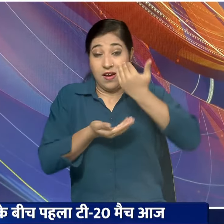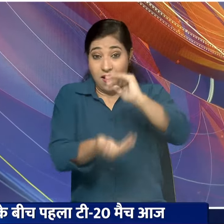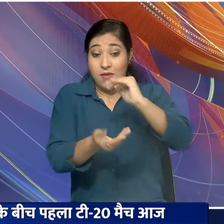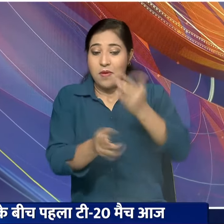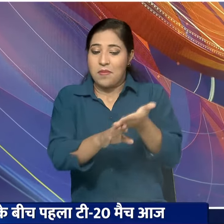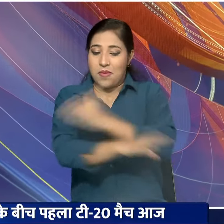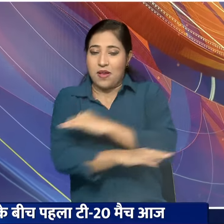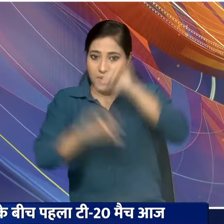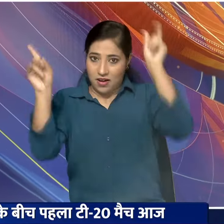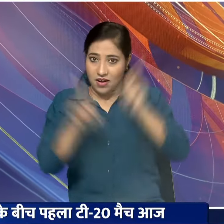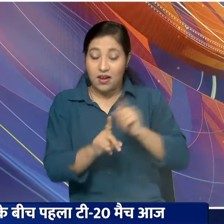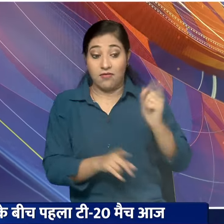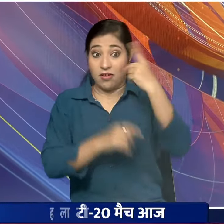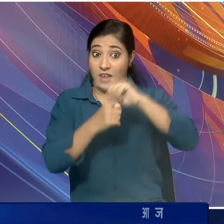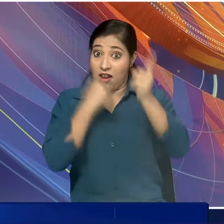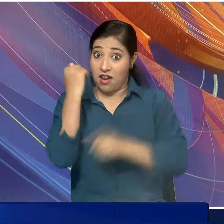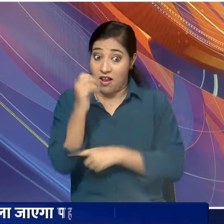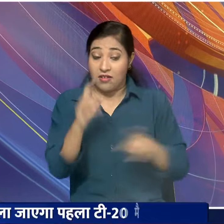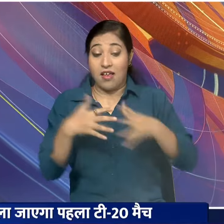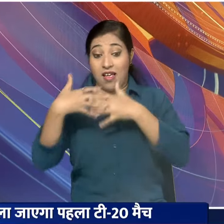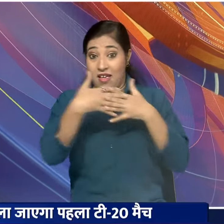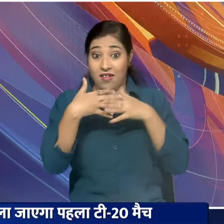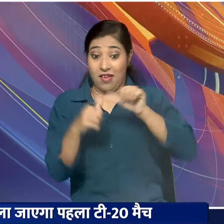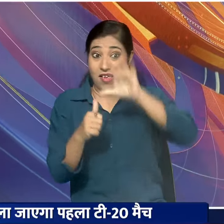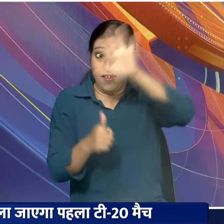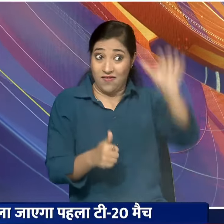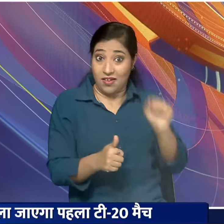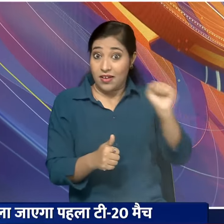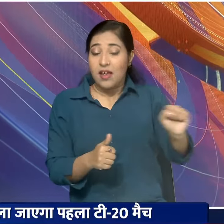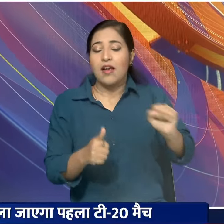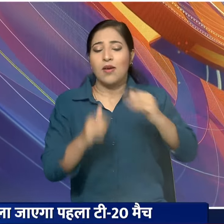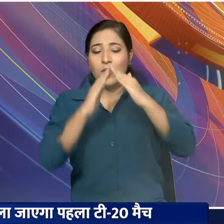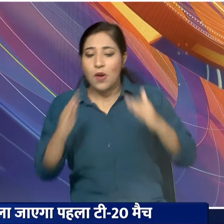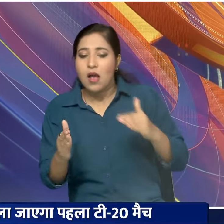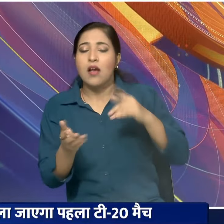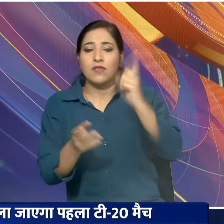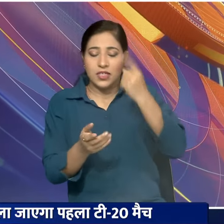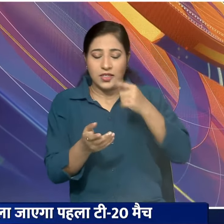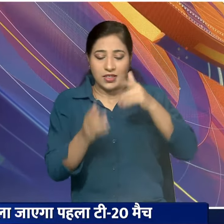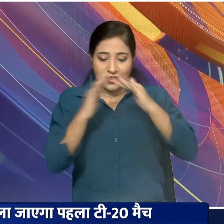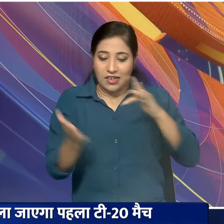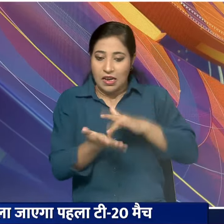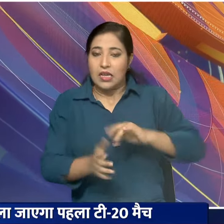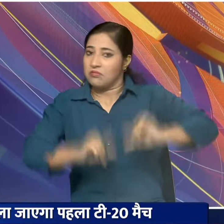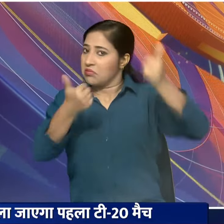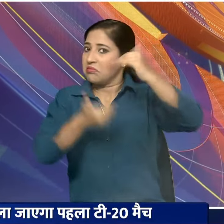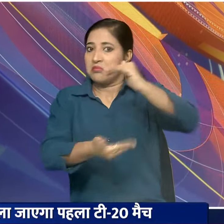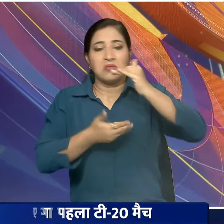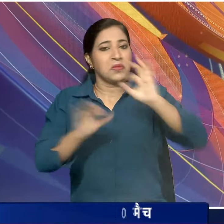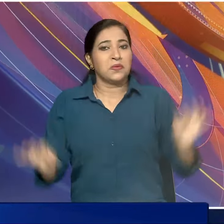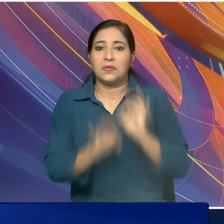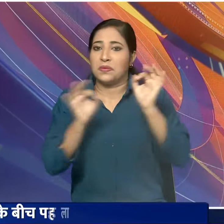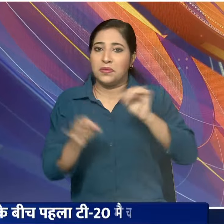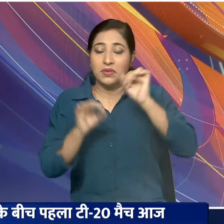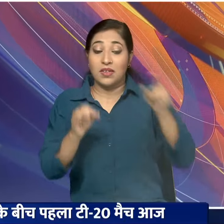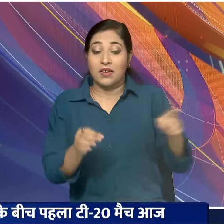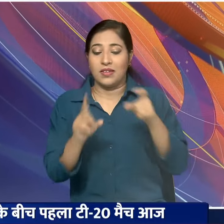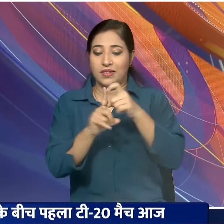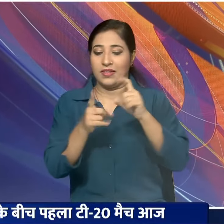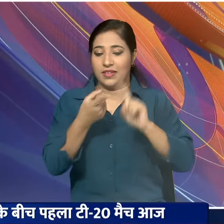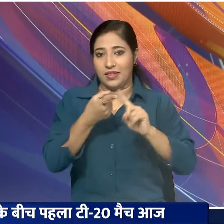के लिहाज से अंतिम सीरीज है। अफ्रीकी टीम के खिलाफ भारत अपने घरेलू मैदान पर आज तक कोई सीरीज नहीं जीत पाई है। दीपक